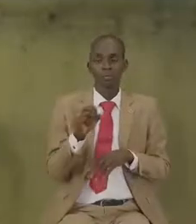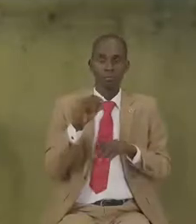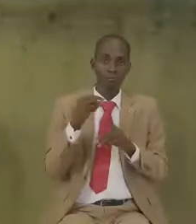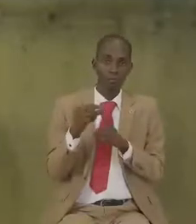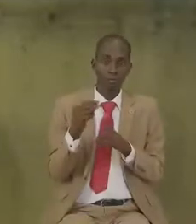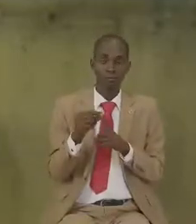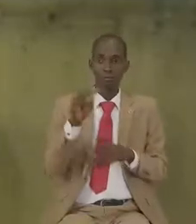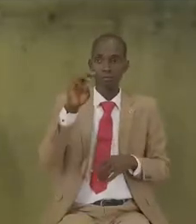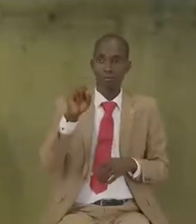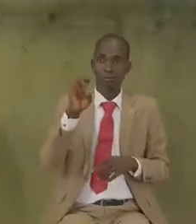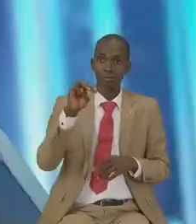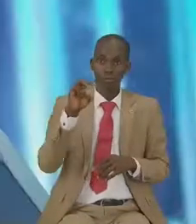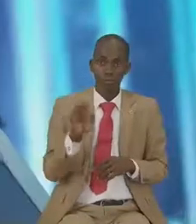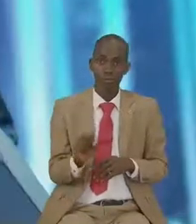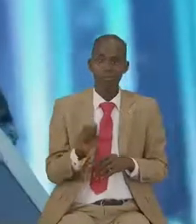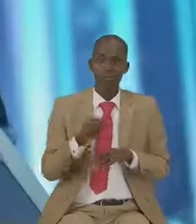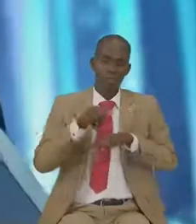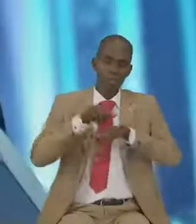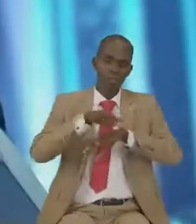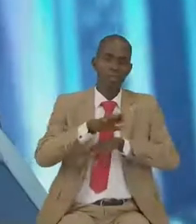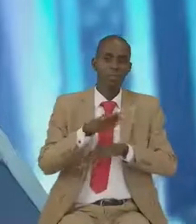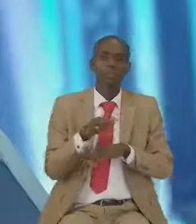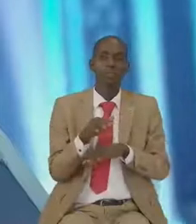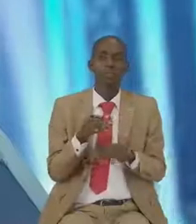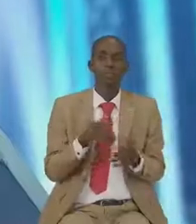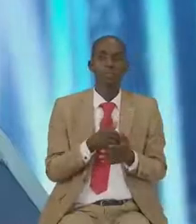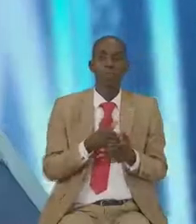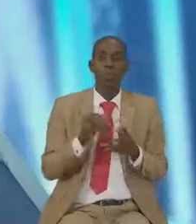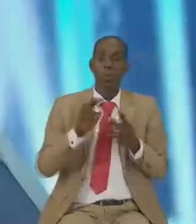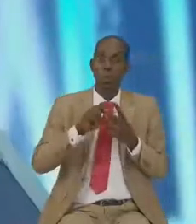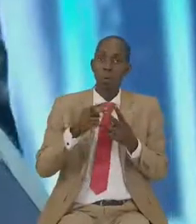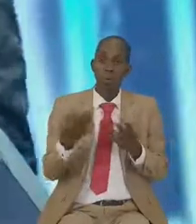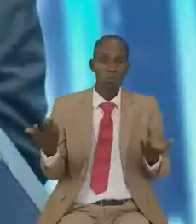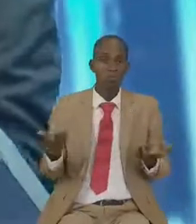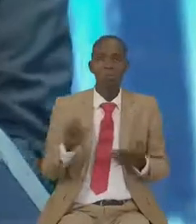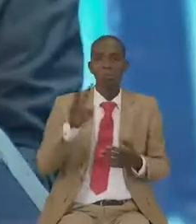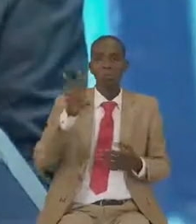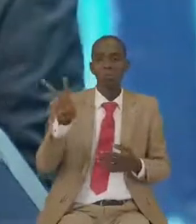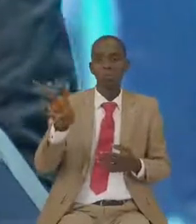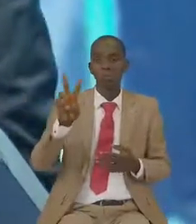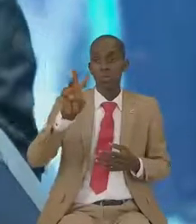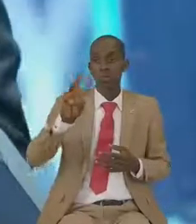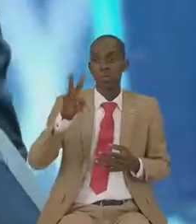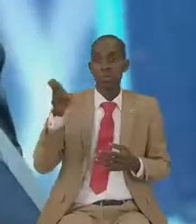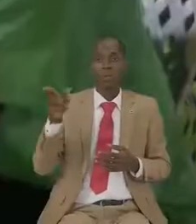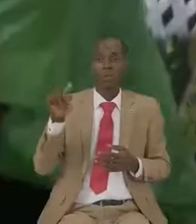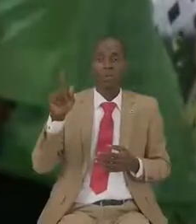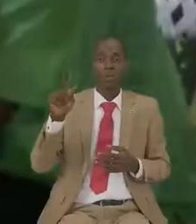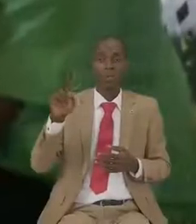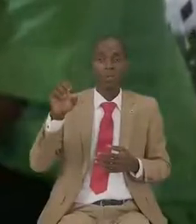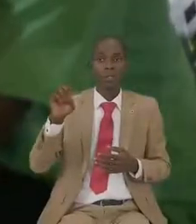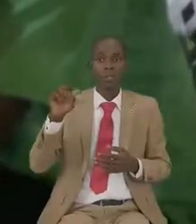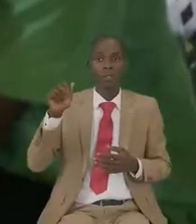Si c'est à la radio et vous avez donné votre vie au Seigneur, que